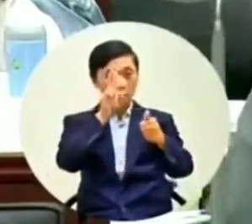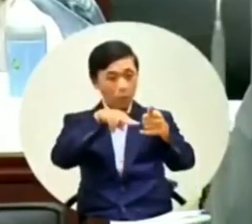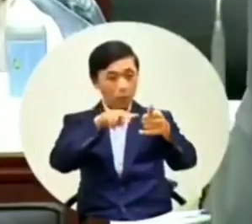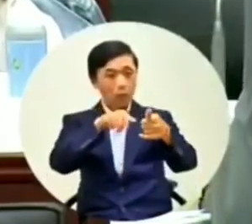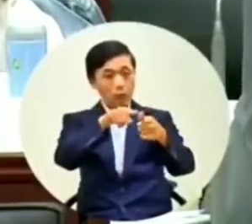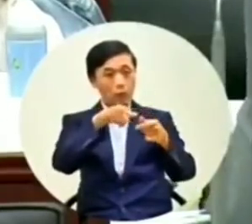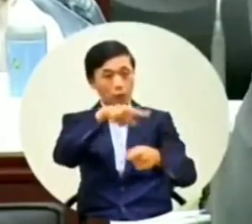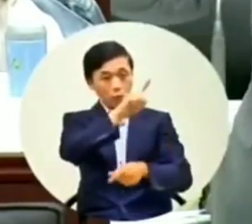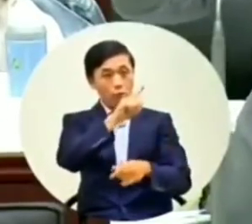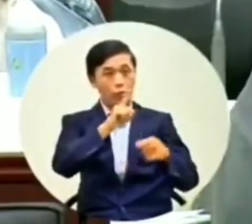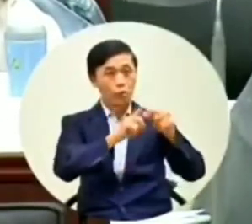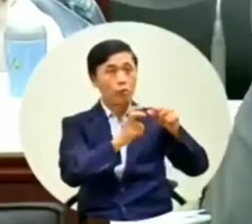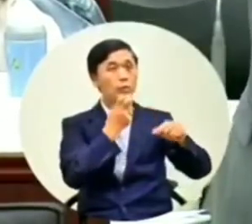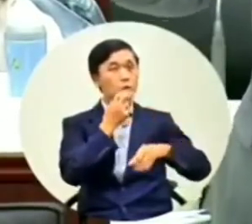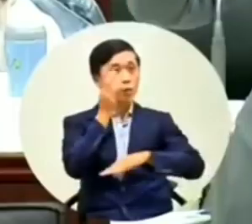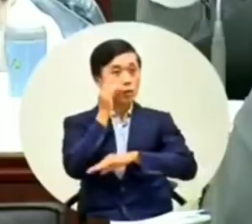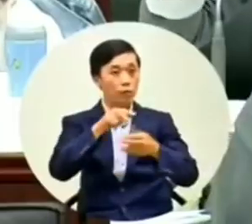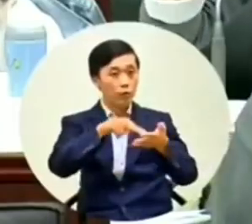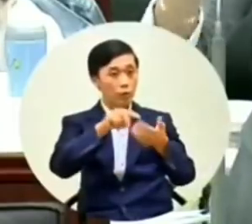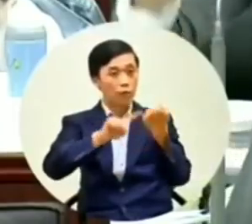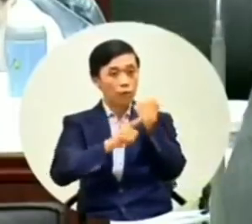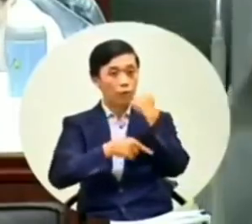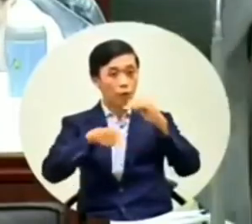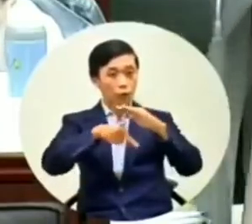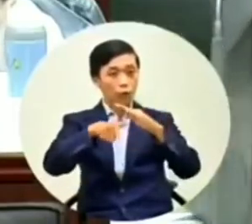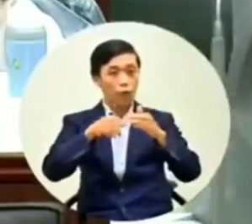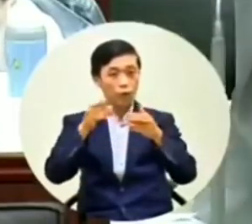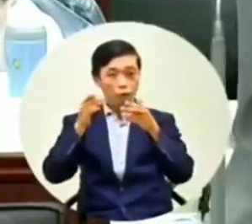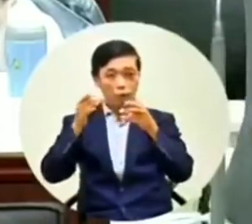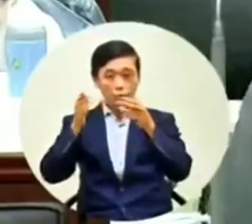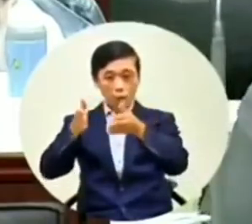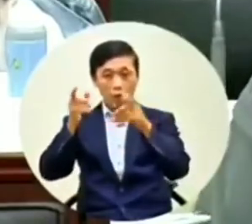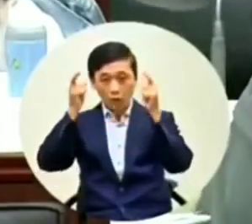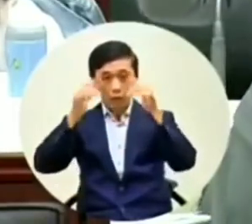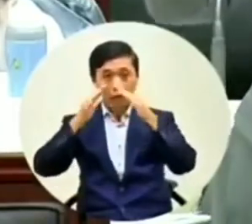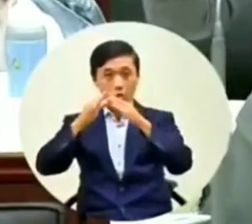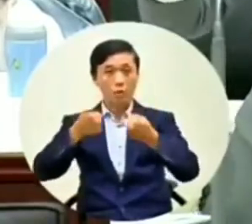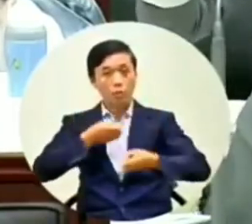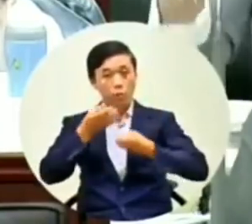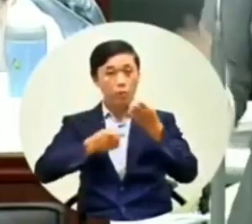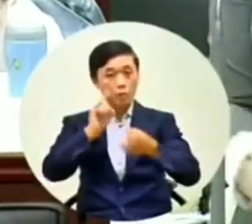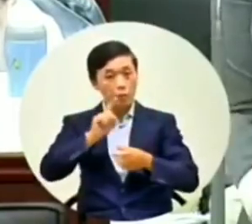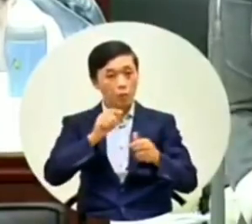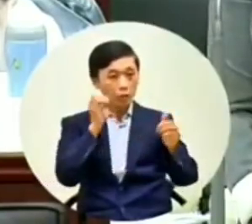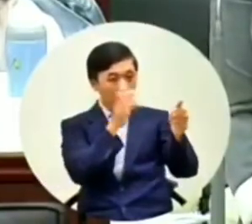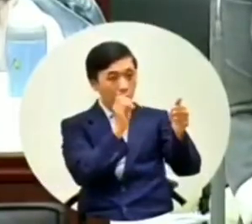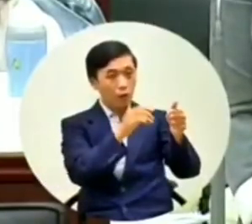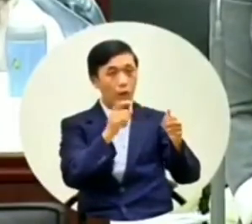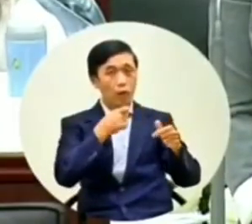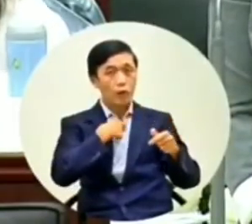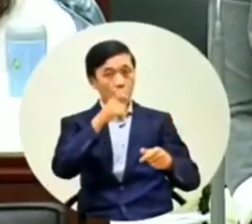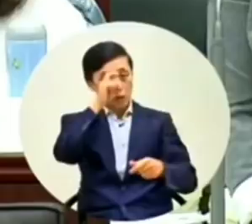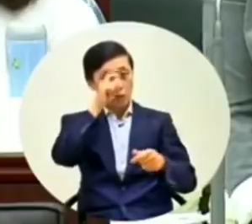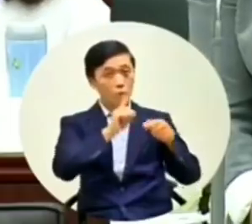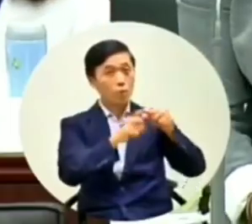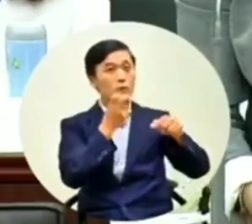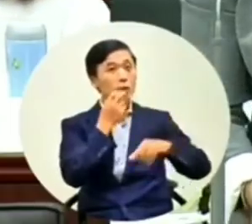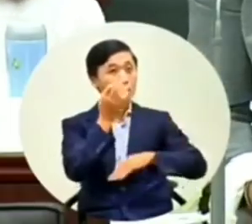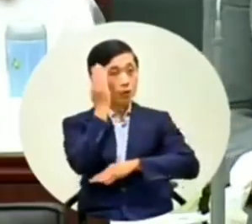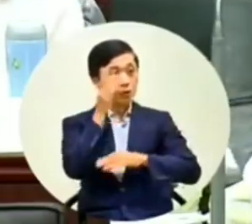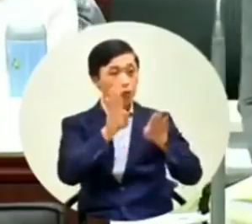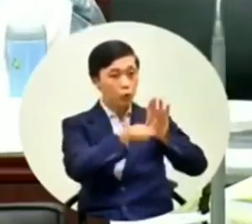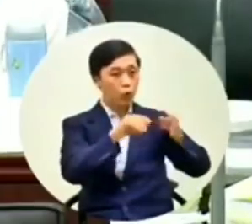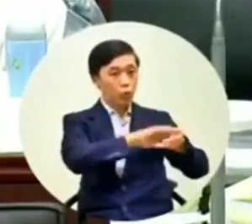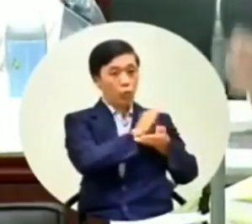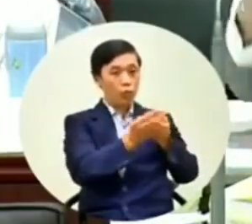中央，去中央立法院，把高雄的心声带给他们听。我们要看到修正统筹分配税款，好不好？ 跟议员报